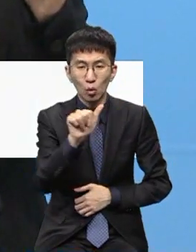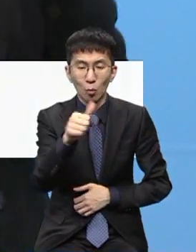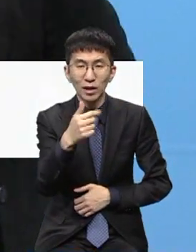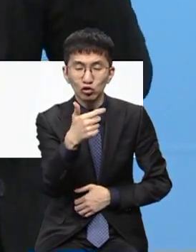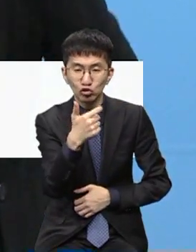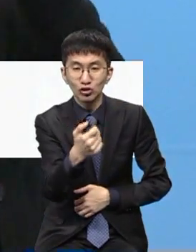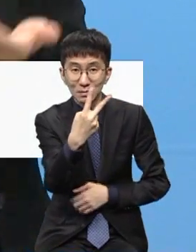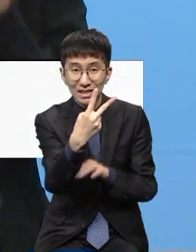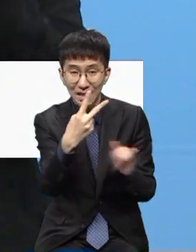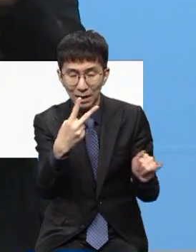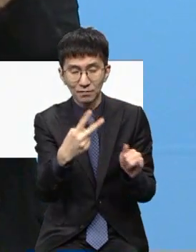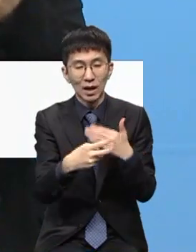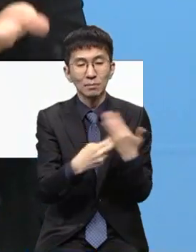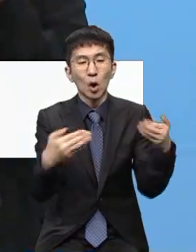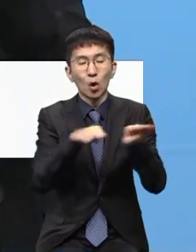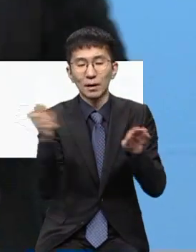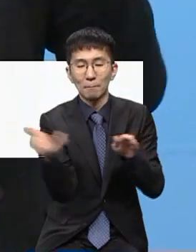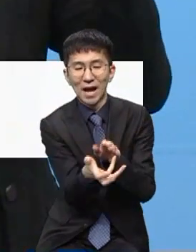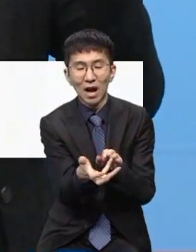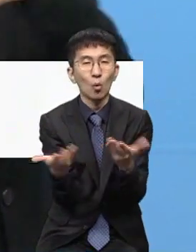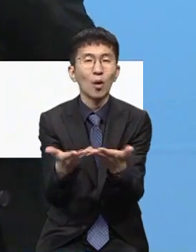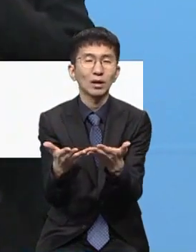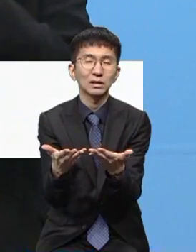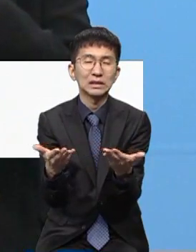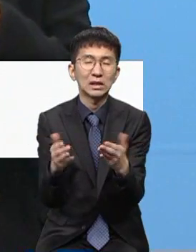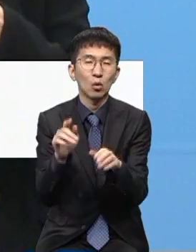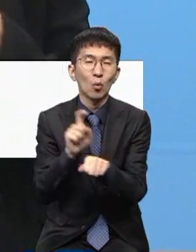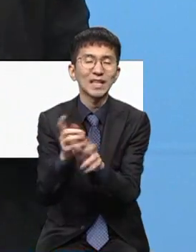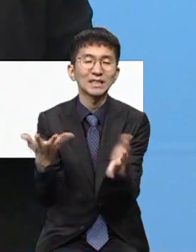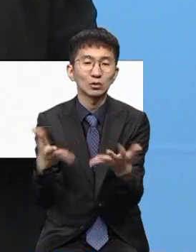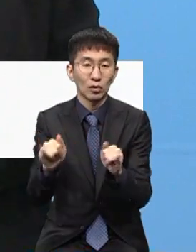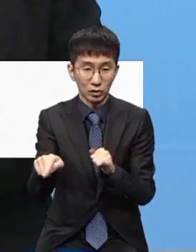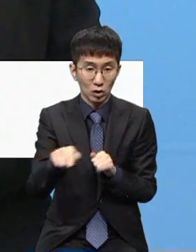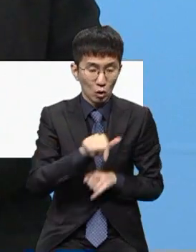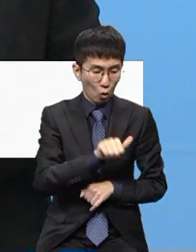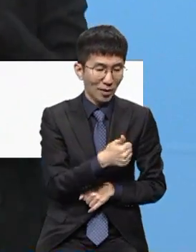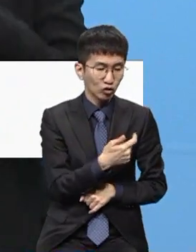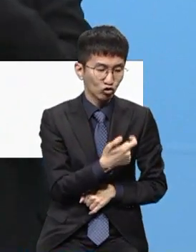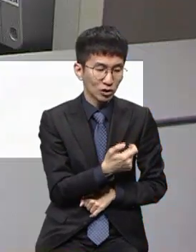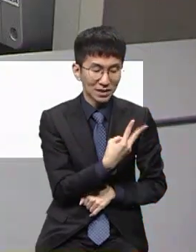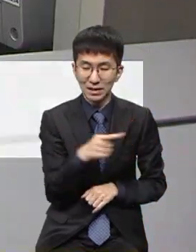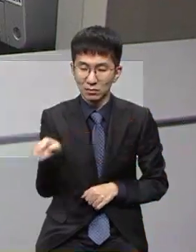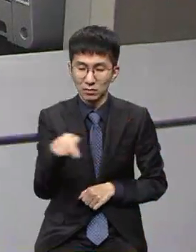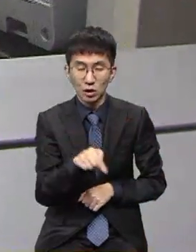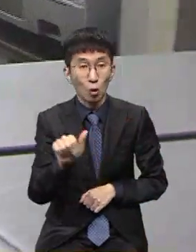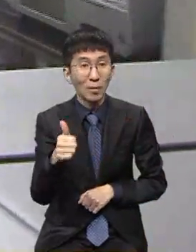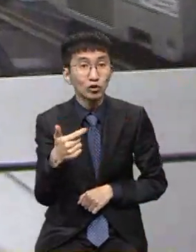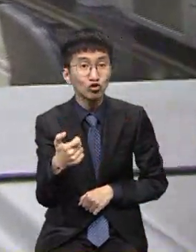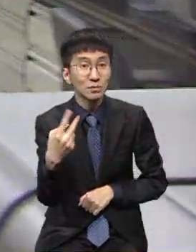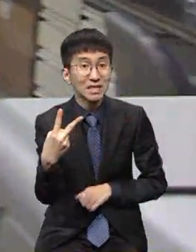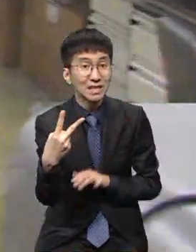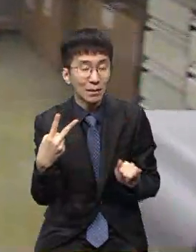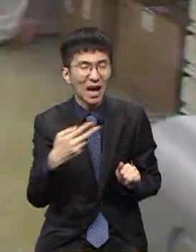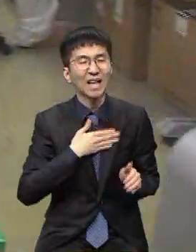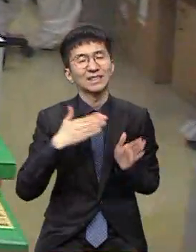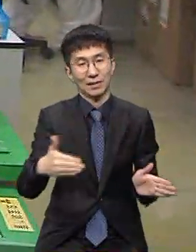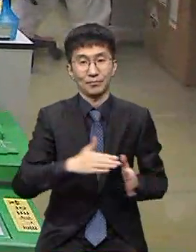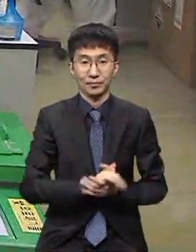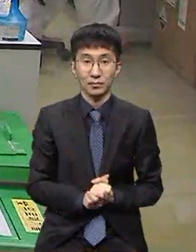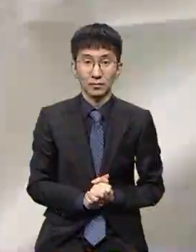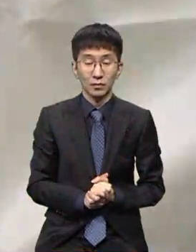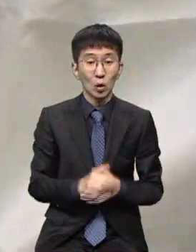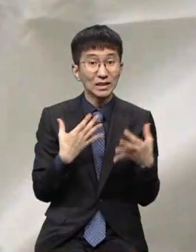직원이고요. 563번은 562번의 지인이 되겠습니다. 병원에 입점한 한